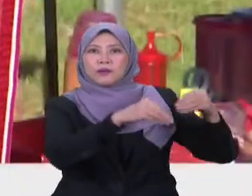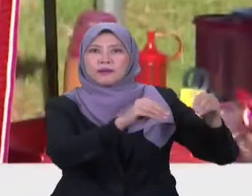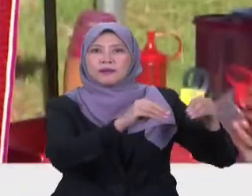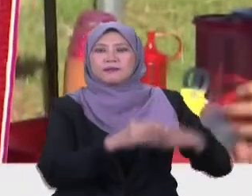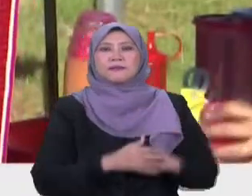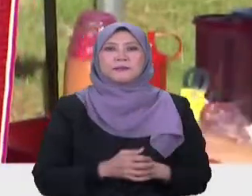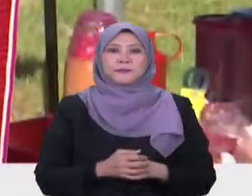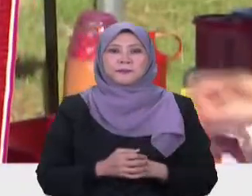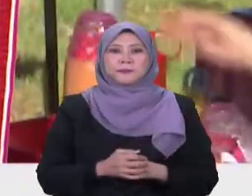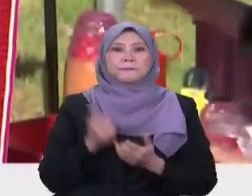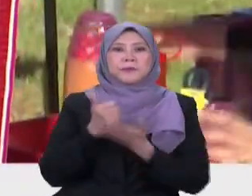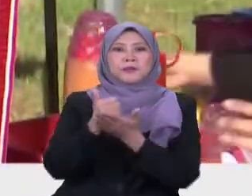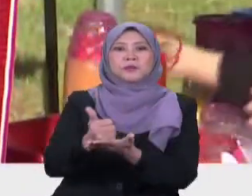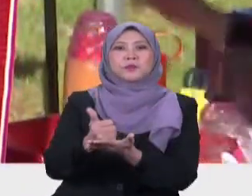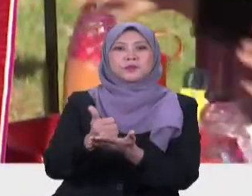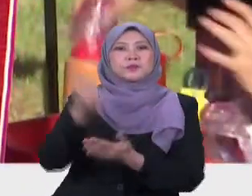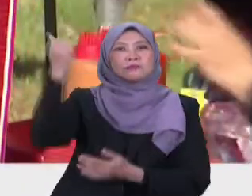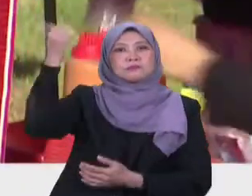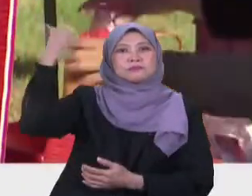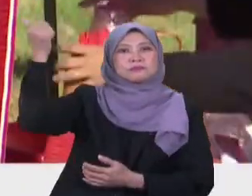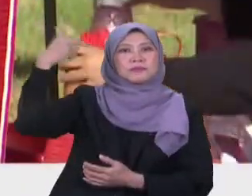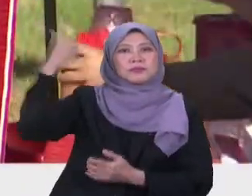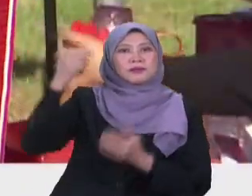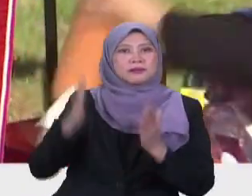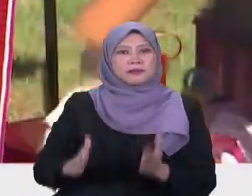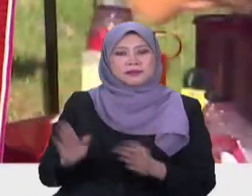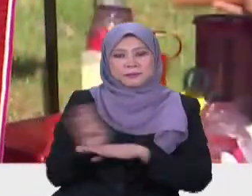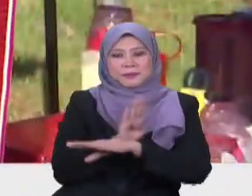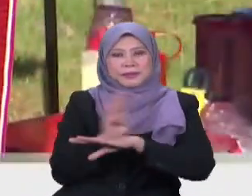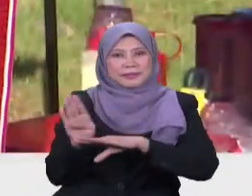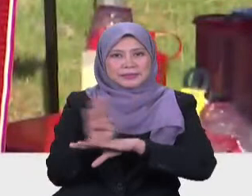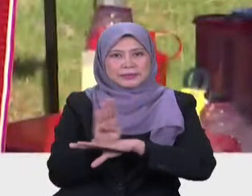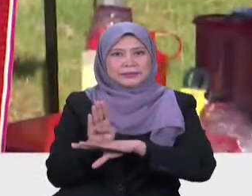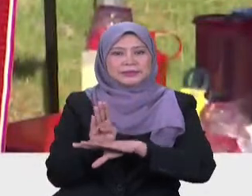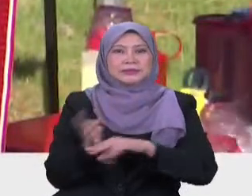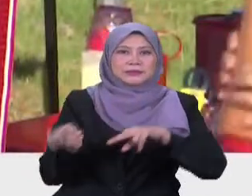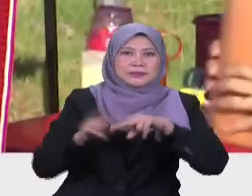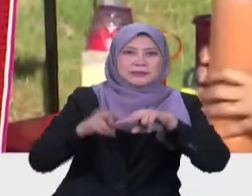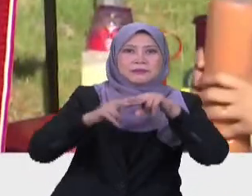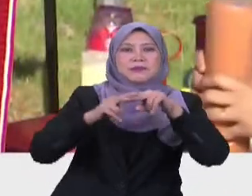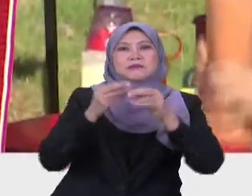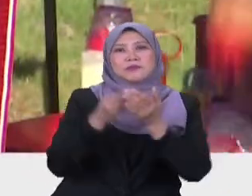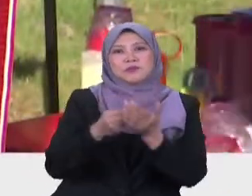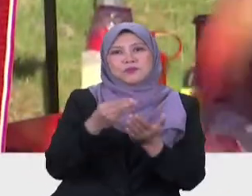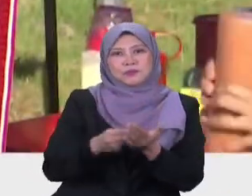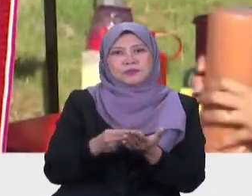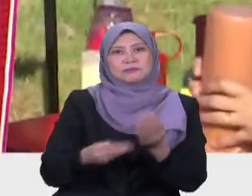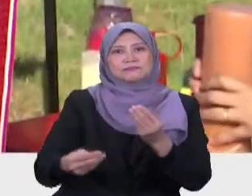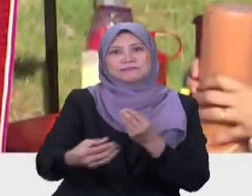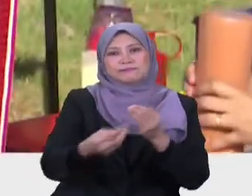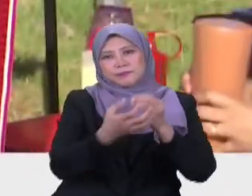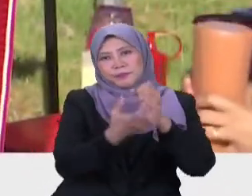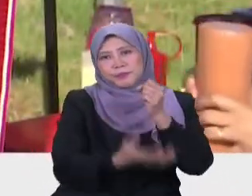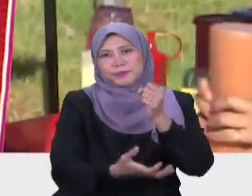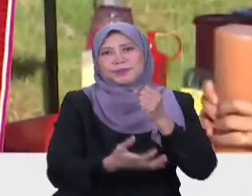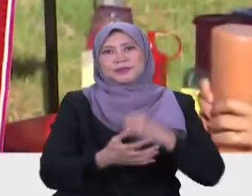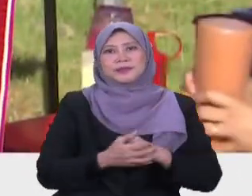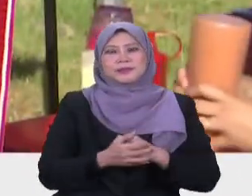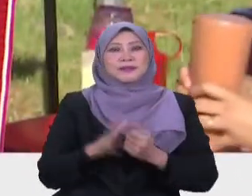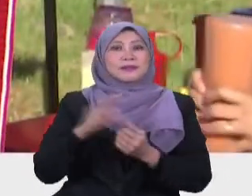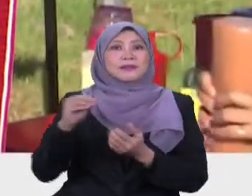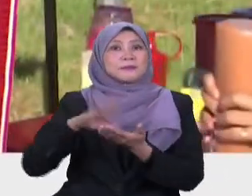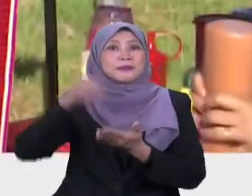yang pasar-pasar Allah untuk Piagam Menambah pendapatan lagi untuk